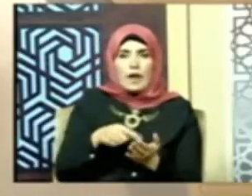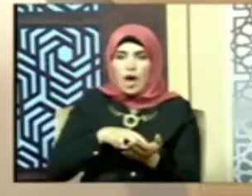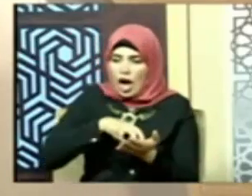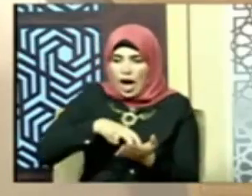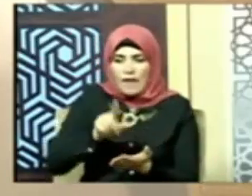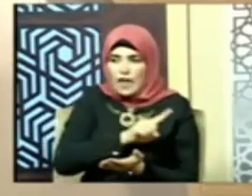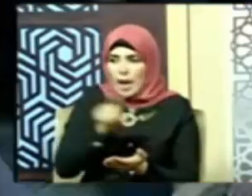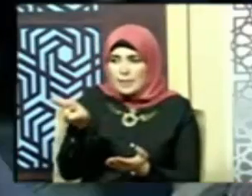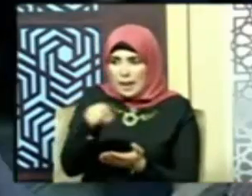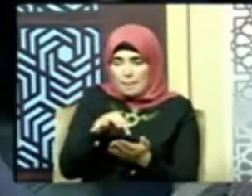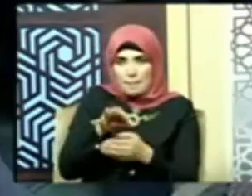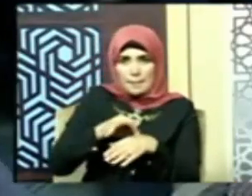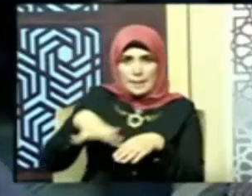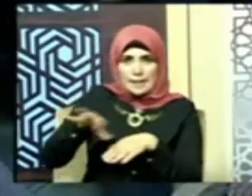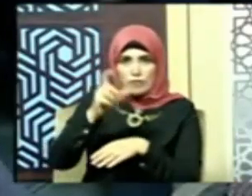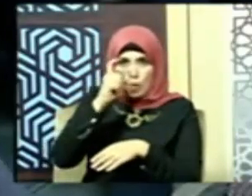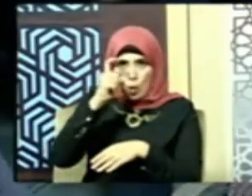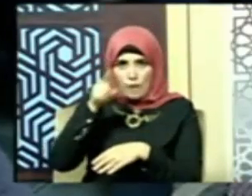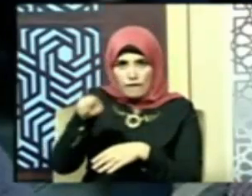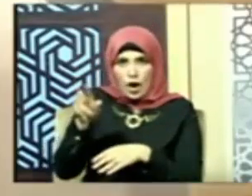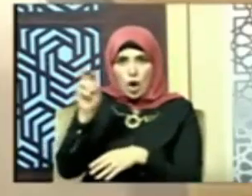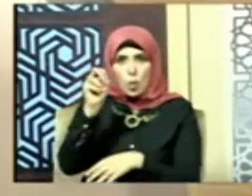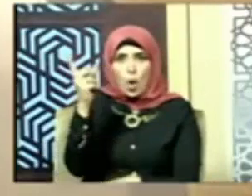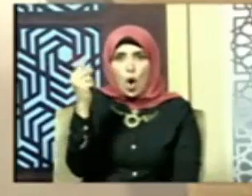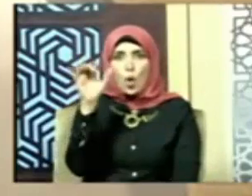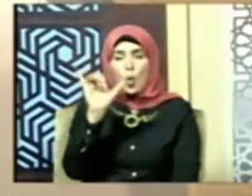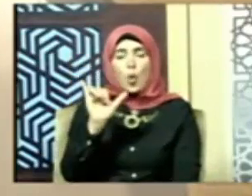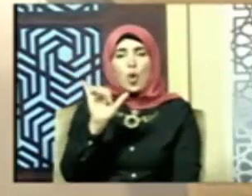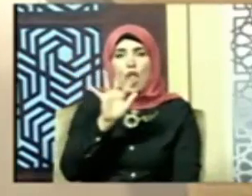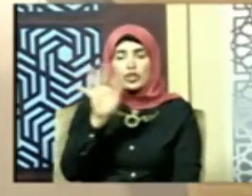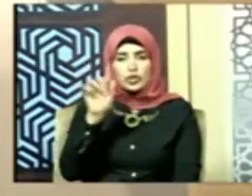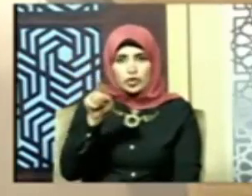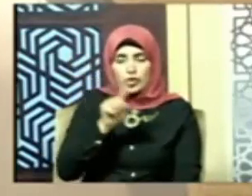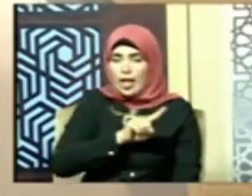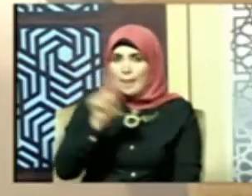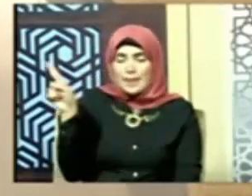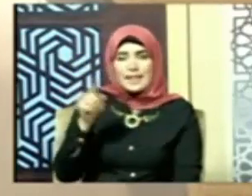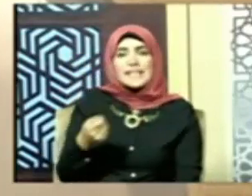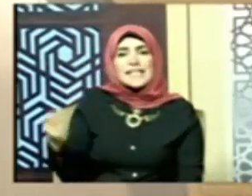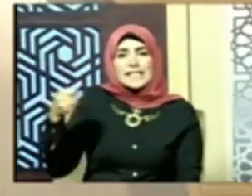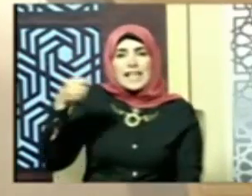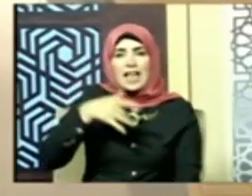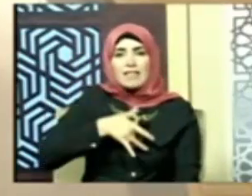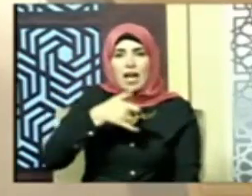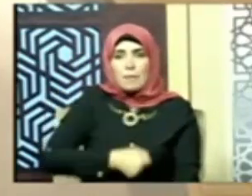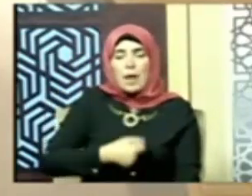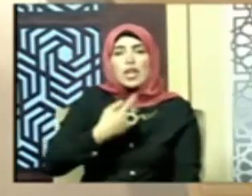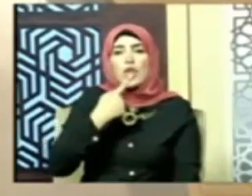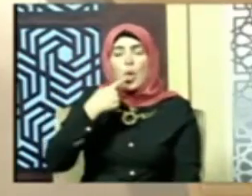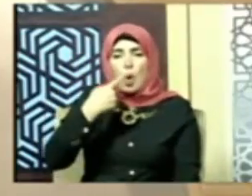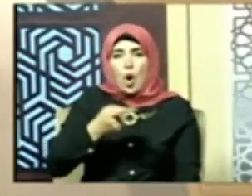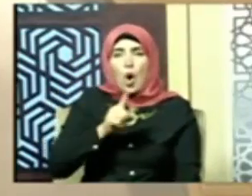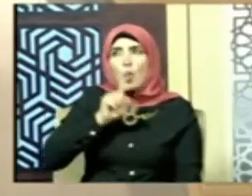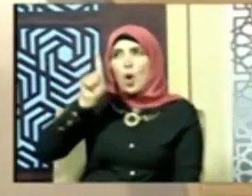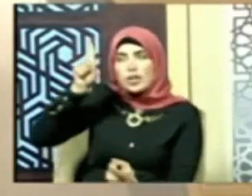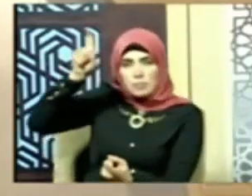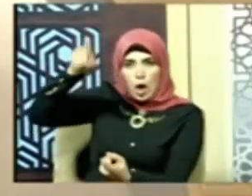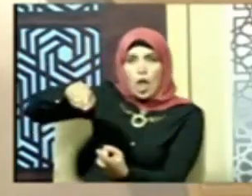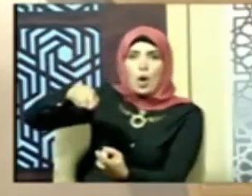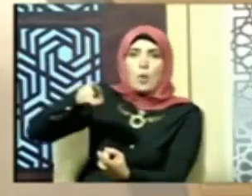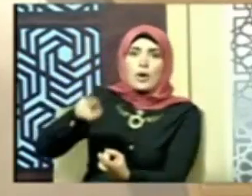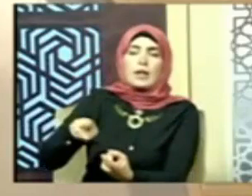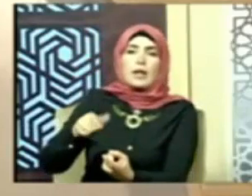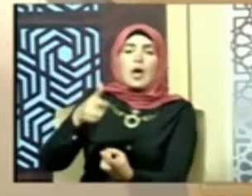إيمانا وقالوا حسبنا الله ونعم الوكيل. حسبنا الله